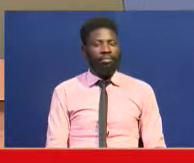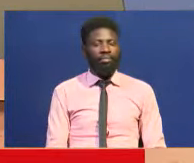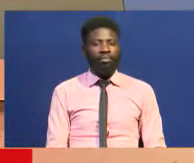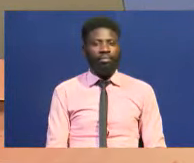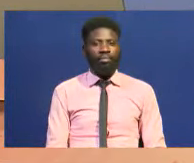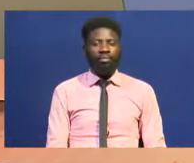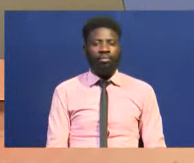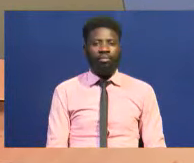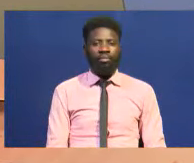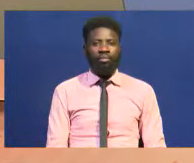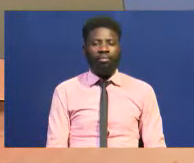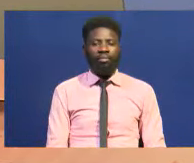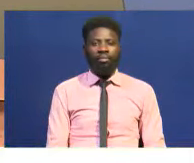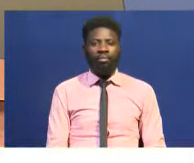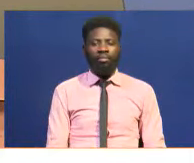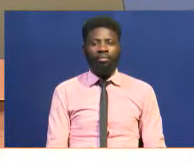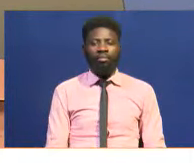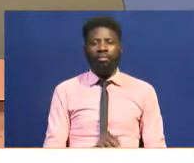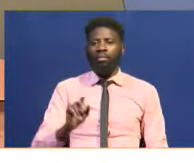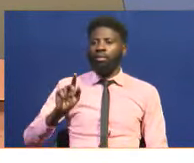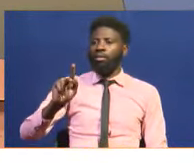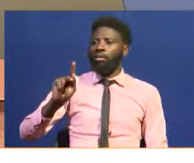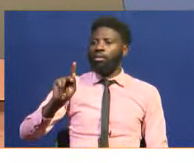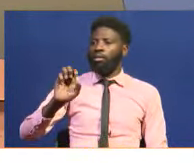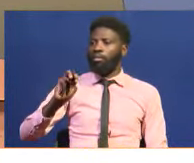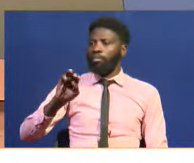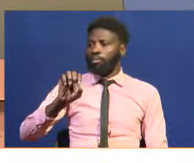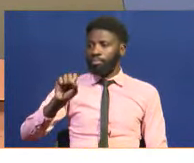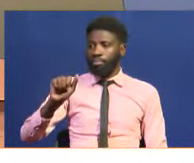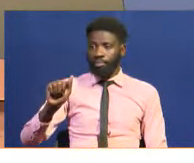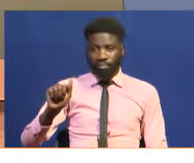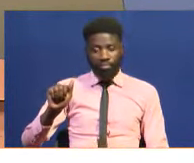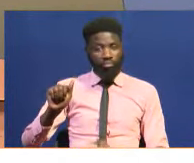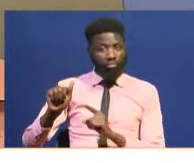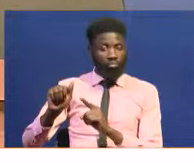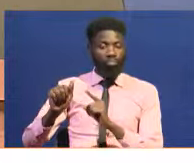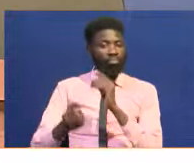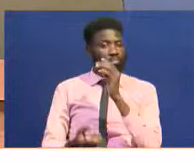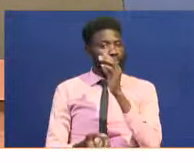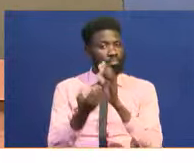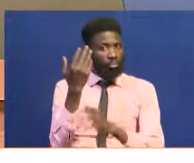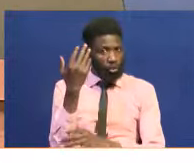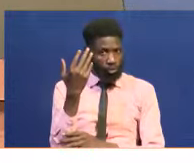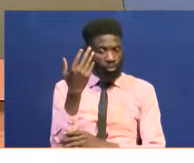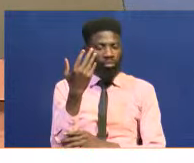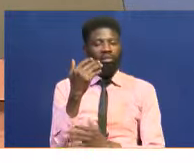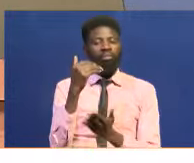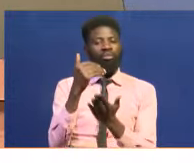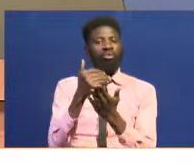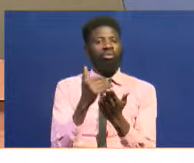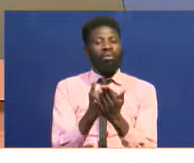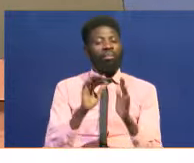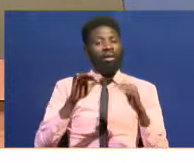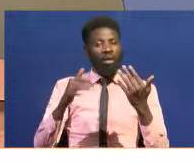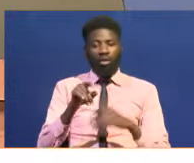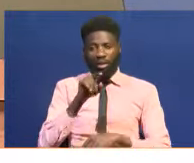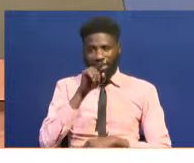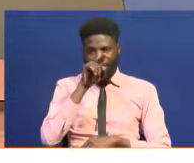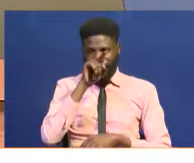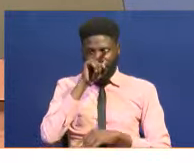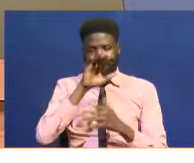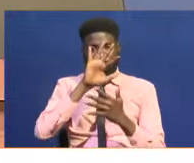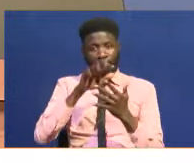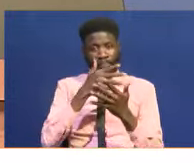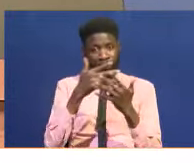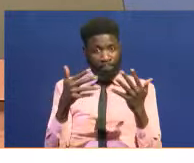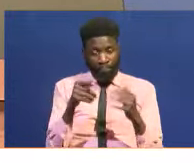Halmashauri ya usambazaji dawa na vifaa vya matibabu KEMSA imezindua mradi wa usambazaji wingi vya ndarua vya mbu vilivyotiwa